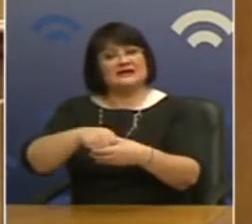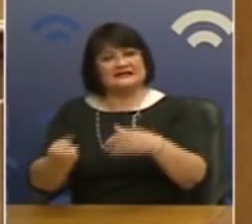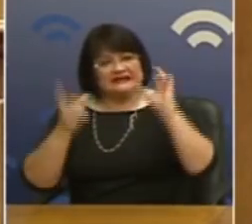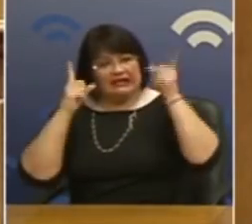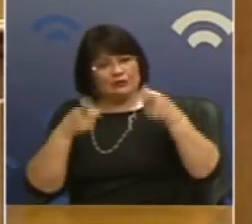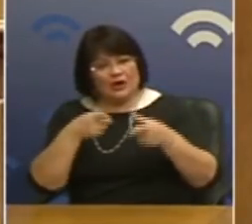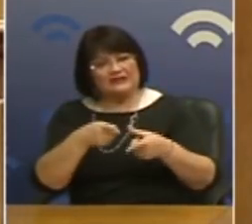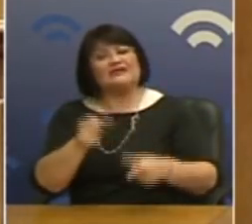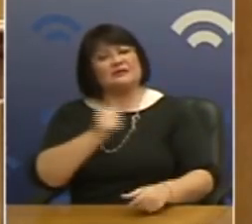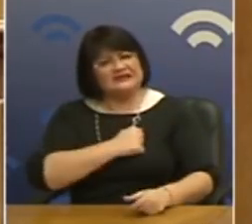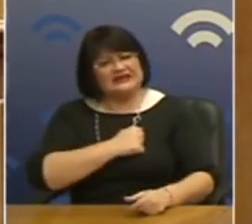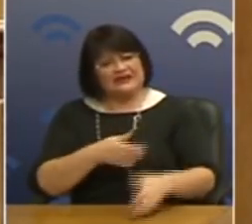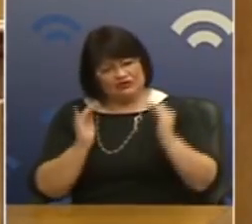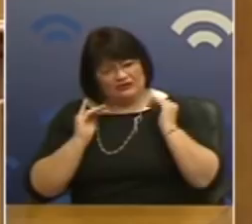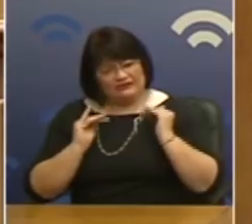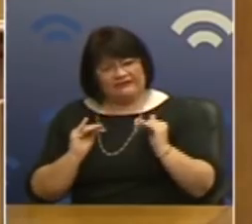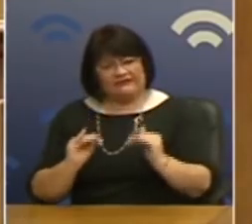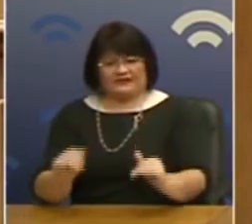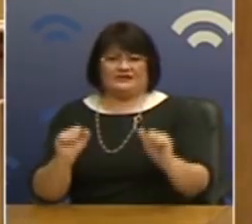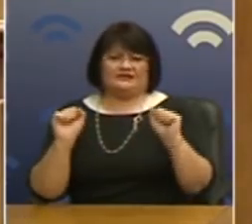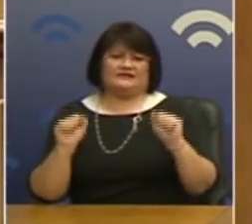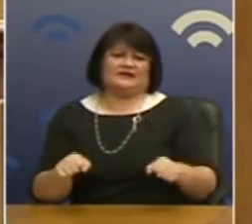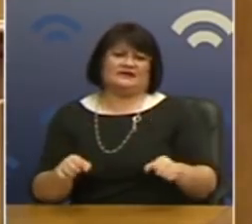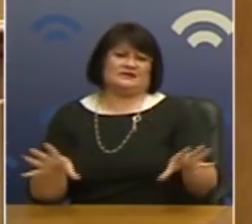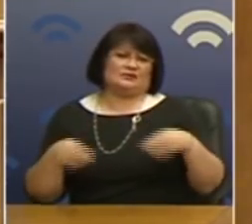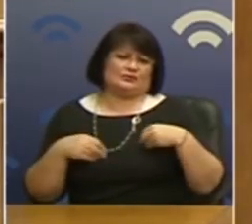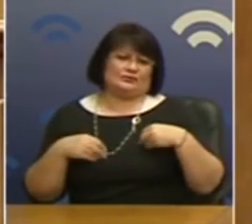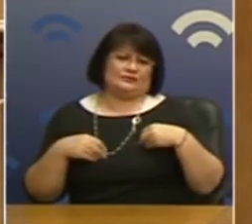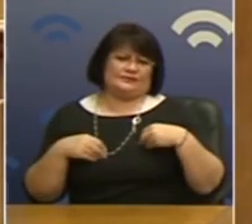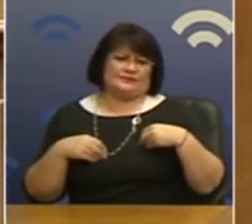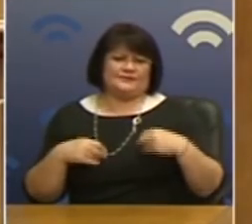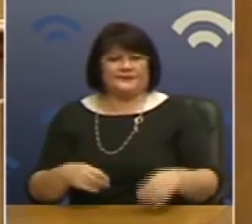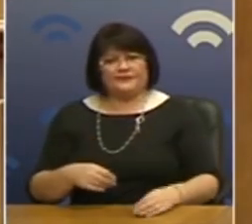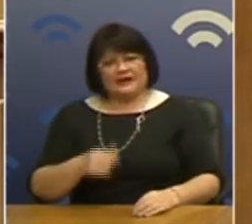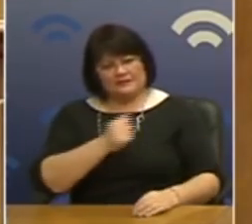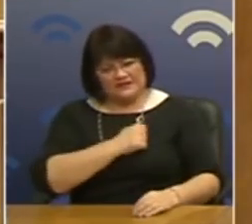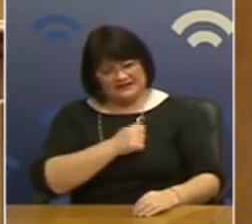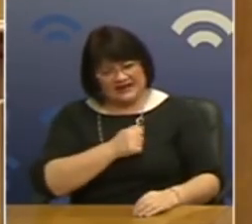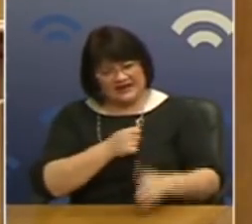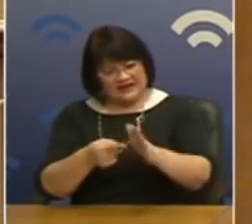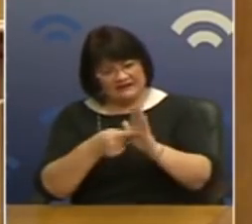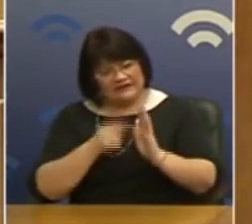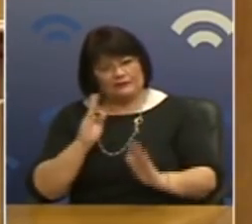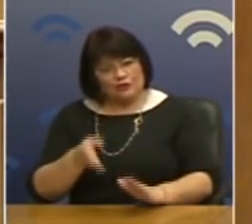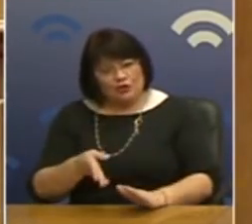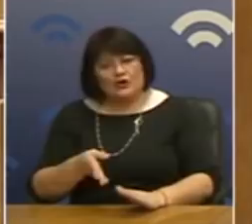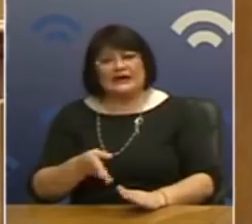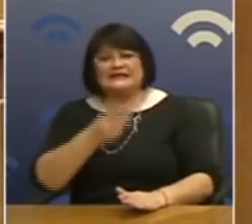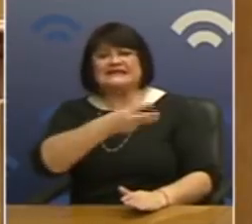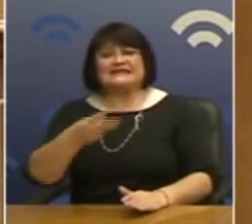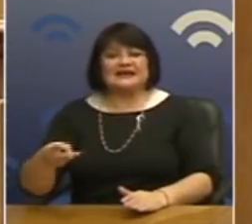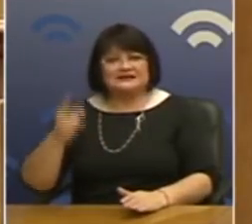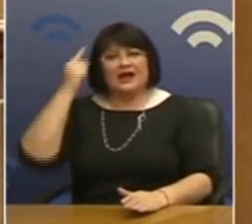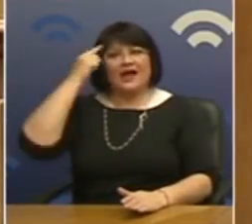Νέας Δημοκρατίας και εκτός φυσικά αυτής, με τις θέσεις που προβάλλει, δίνοντας τη δυνατότητα στο ΣΥΡΙΖΑ